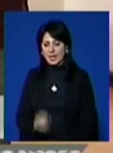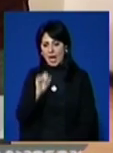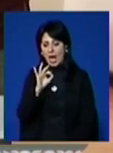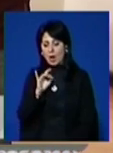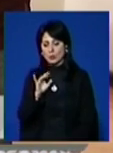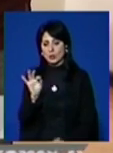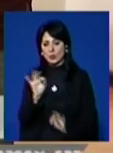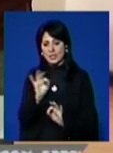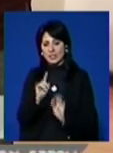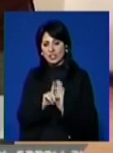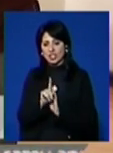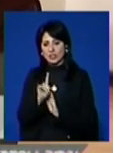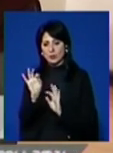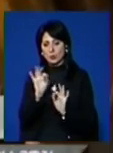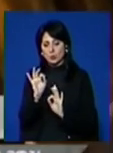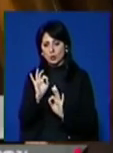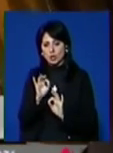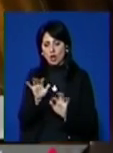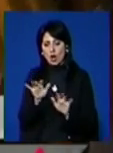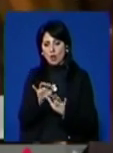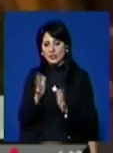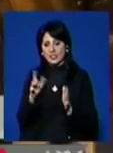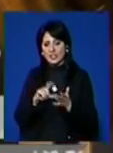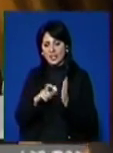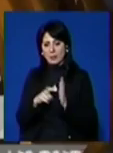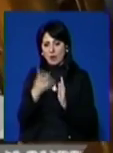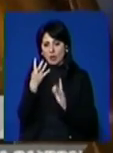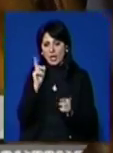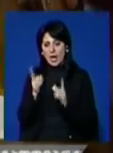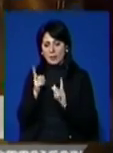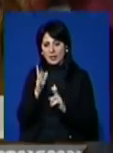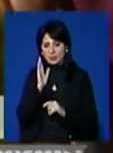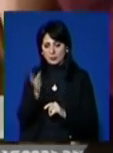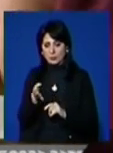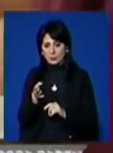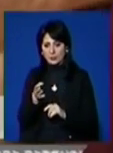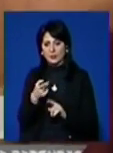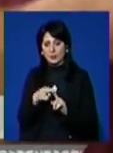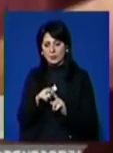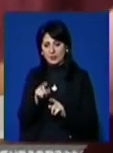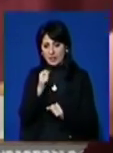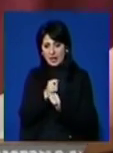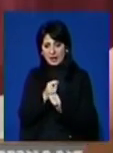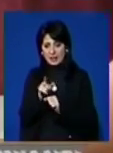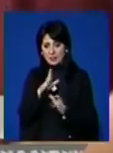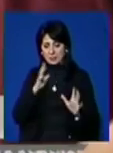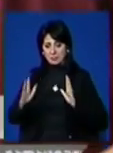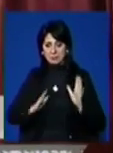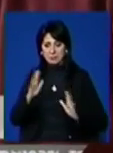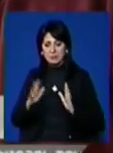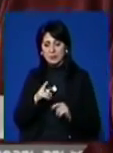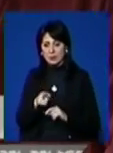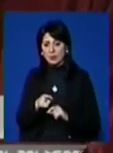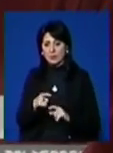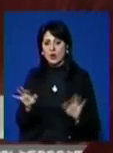აკუსტიკური საკრავებისთვის შექმნილი მუსიკა კონსერვატორიის დიდ დარბაზში 4 აპრილს შესრულდება. ნაწარმოებები კი, რომელსაც მუსიკოსები